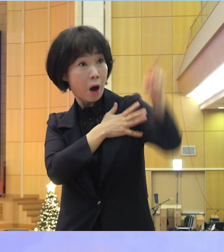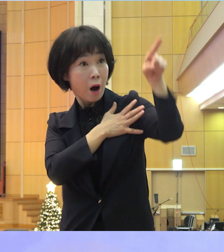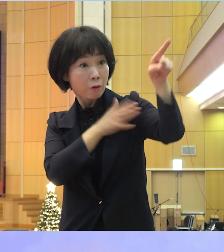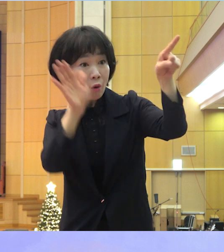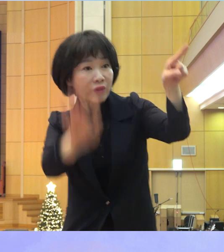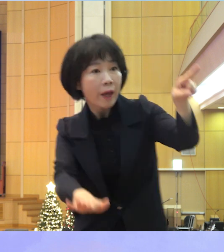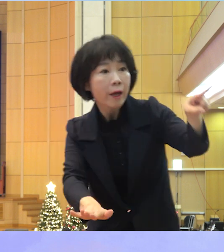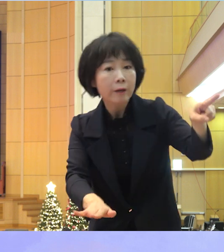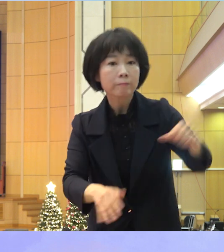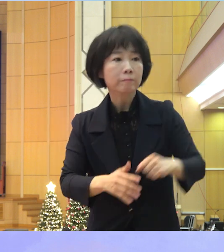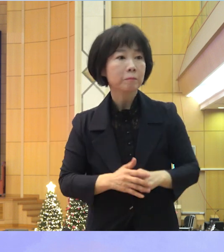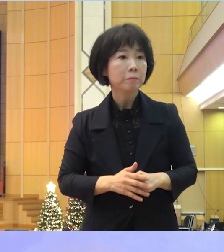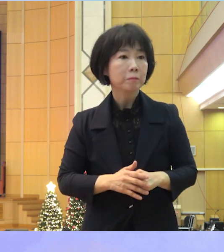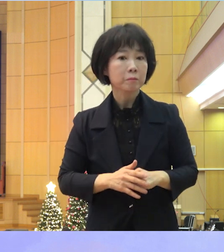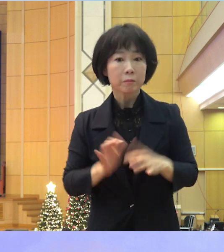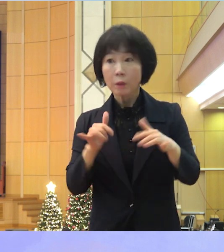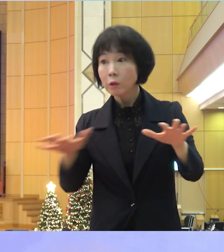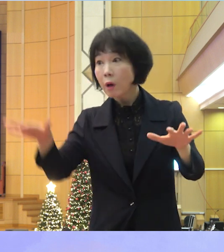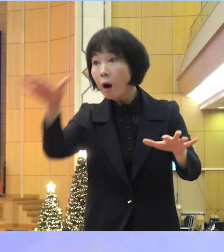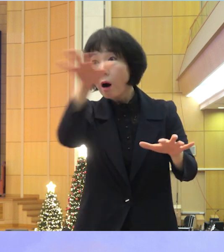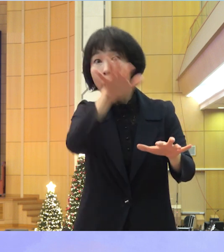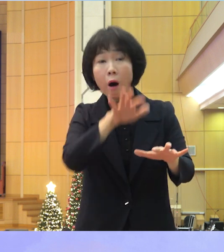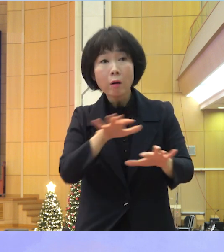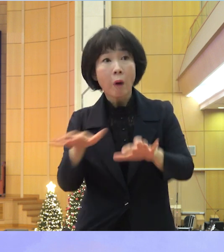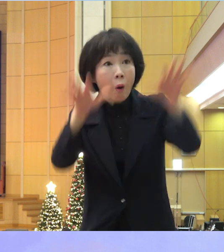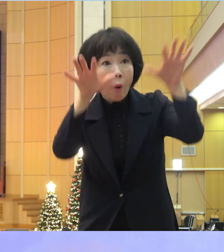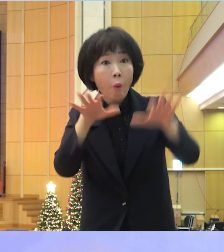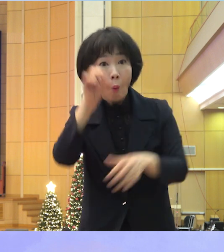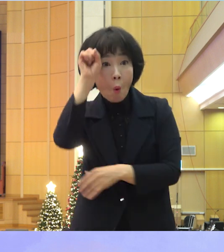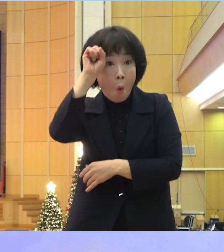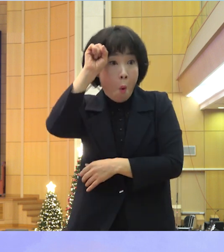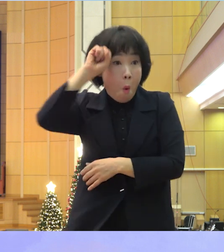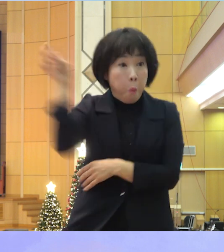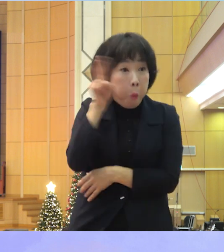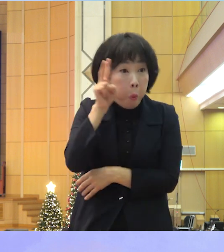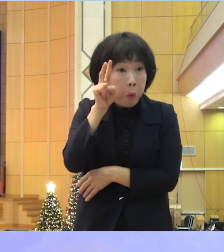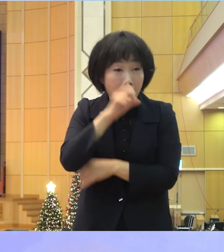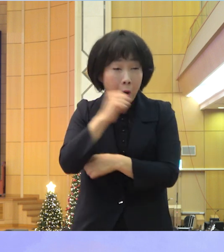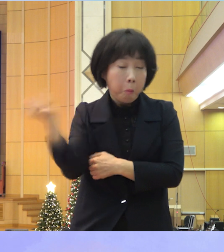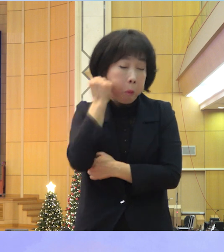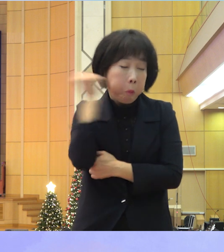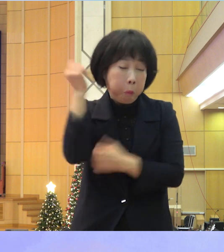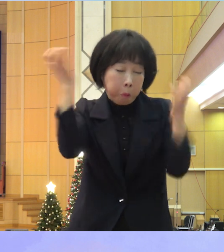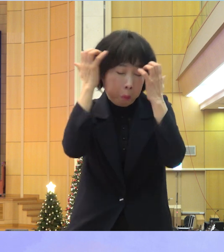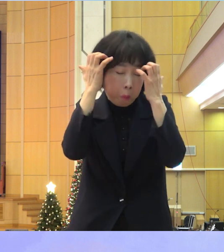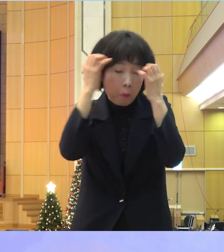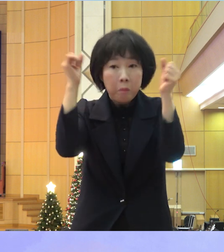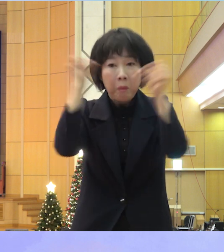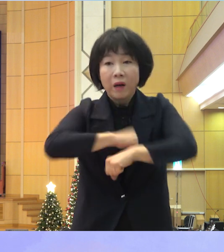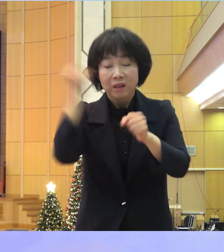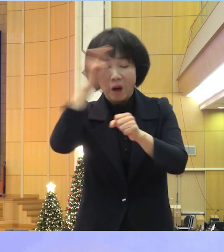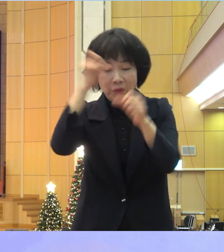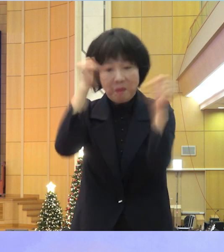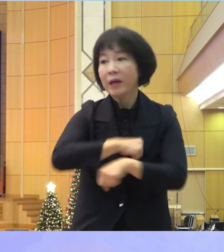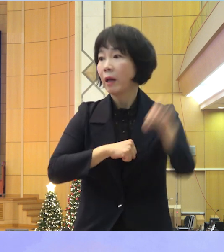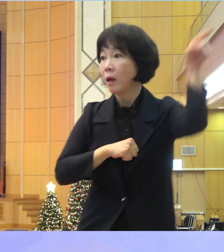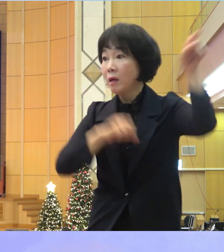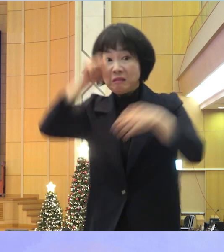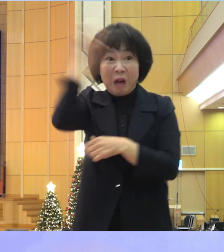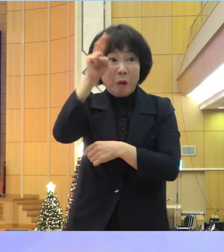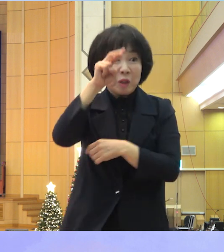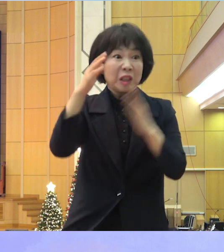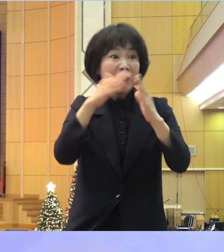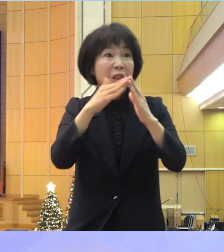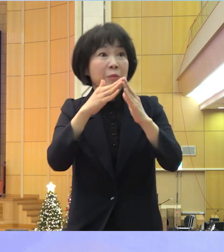욥도 몰라요. 사람들도 몰라요. 왜 그러한 일이 다가왔는지. 갑자기